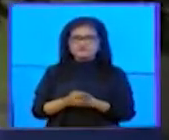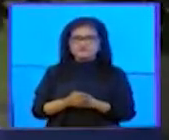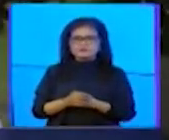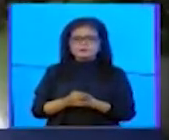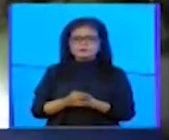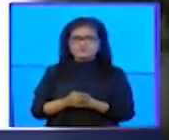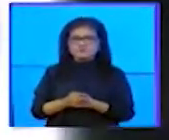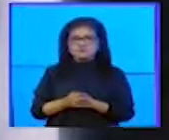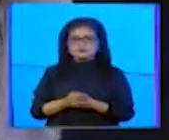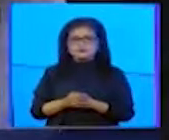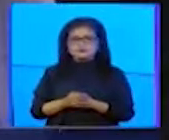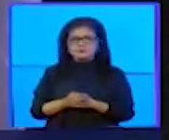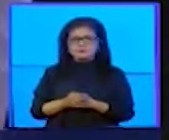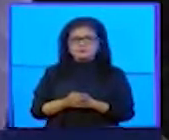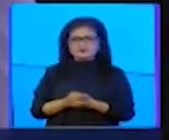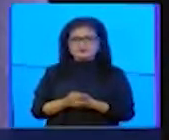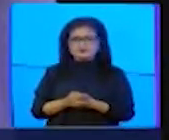saya berangkat.